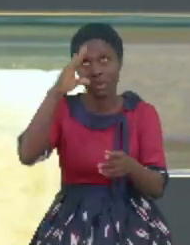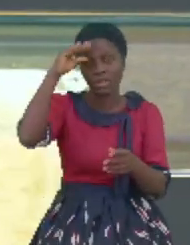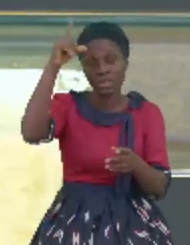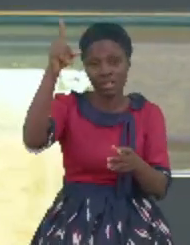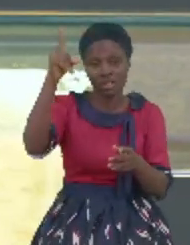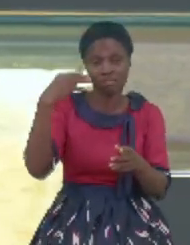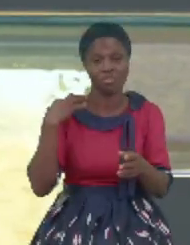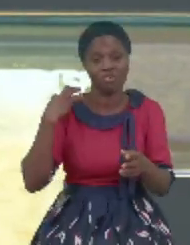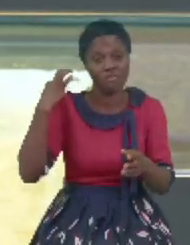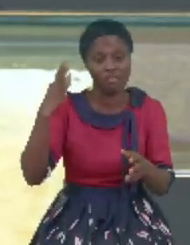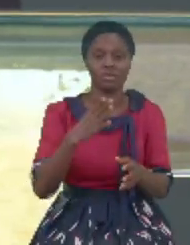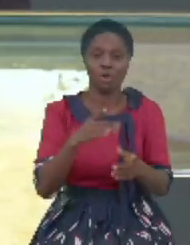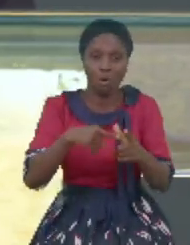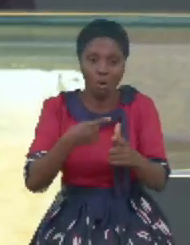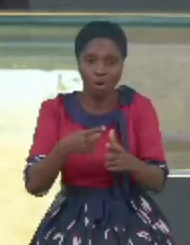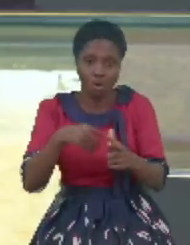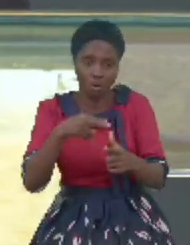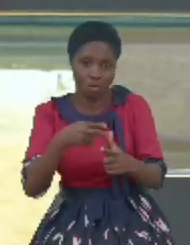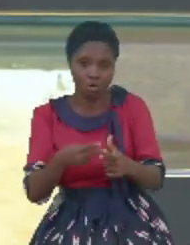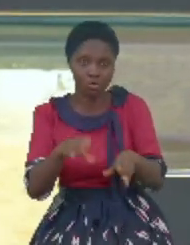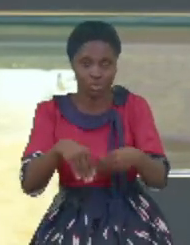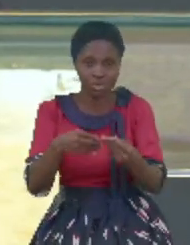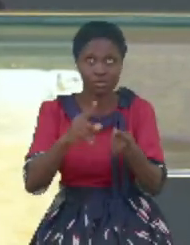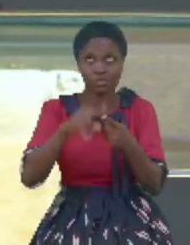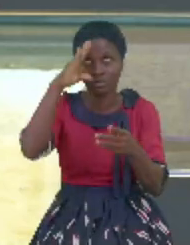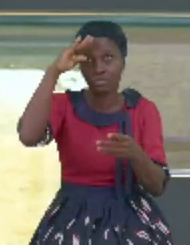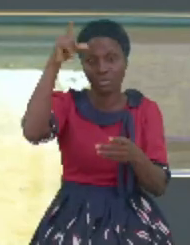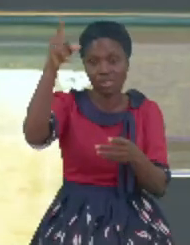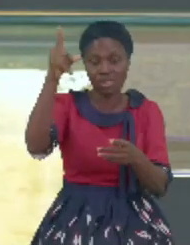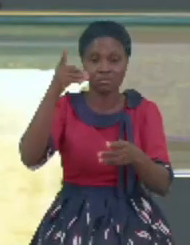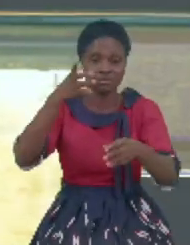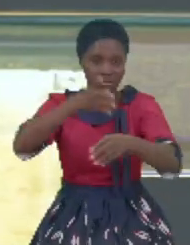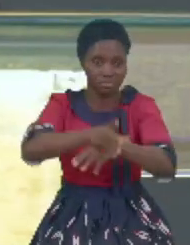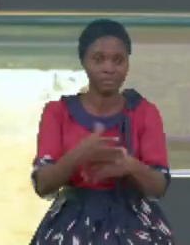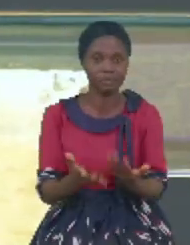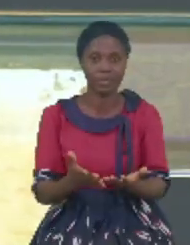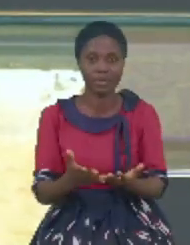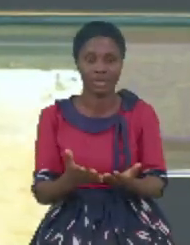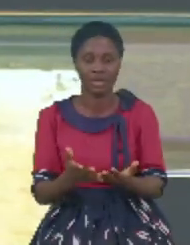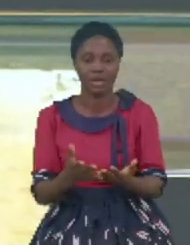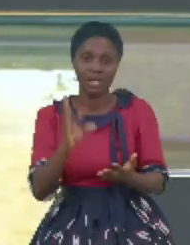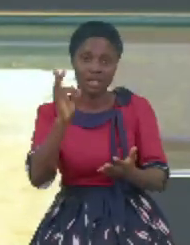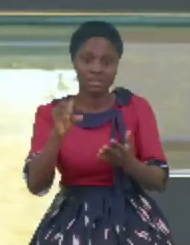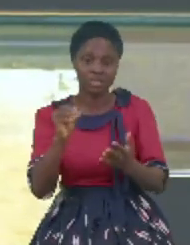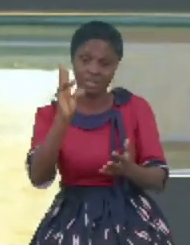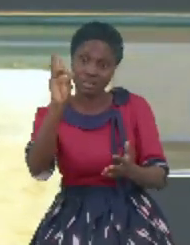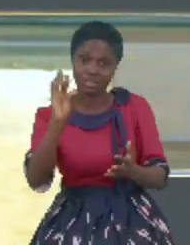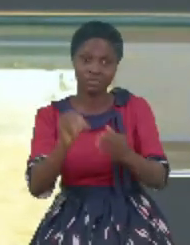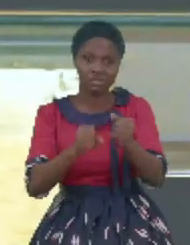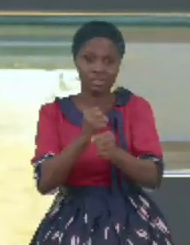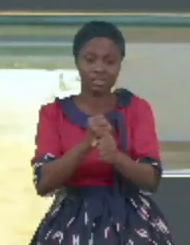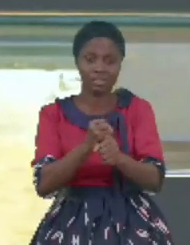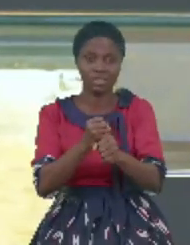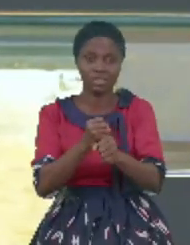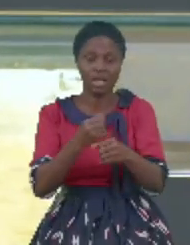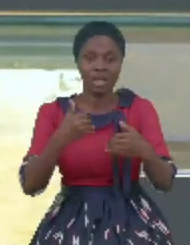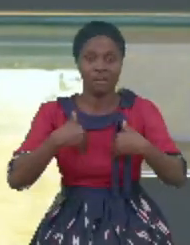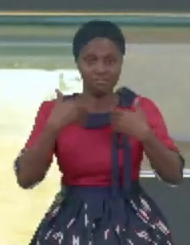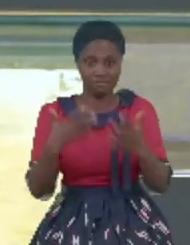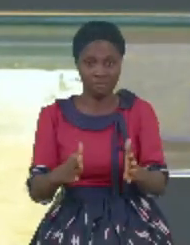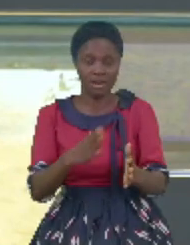chose librement ou bien de force. C'est qu'on est en captivité. Maintenant, 70 ans passés, il